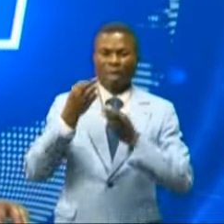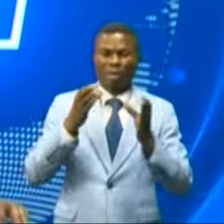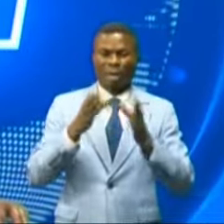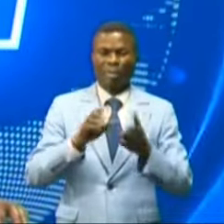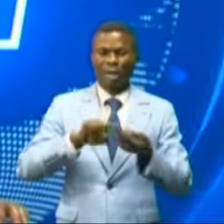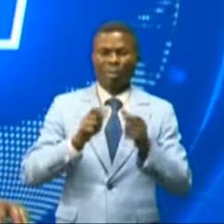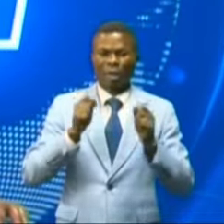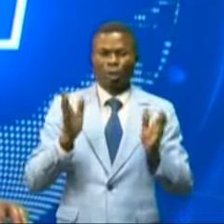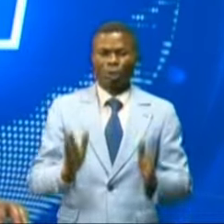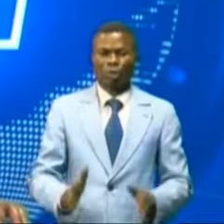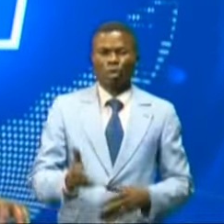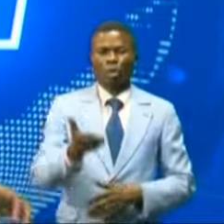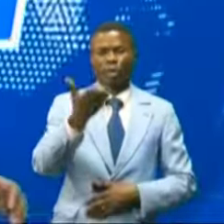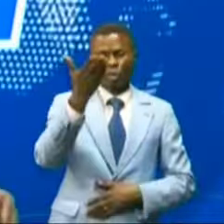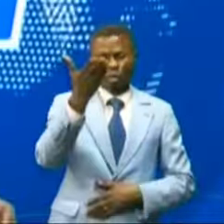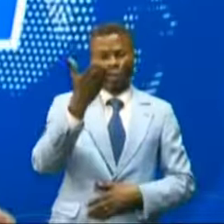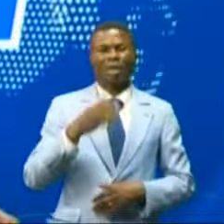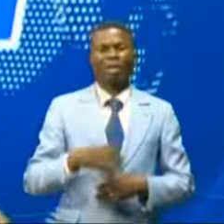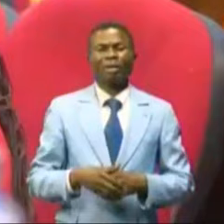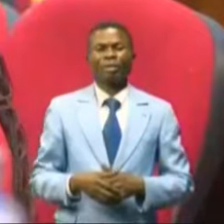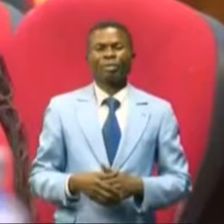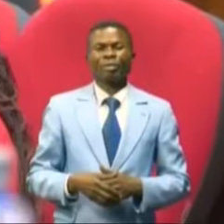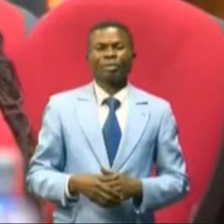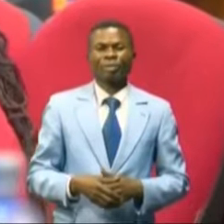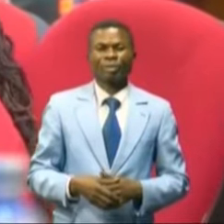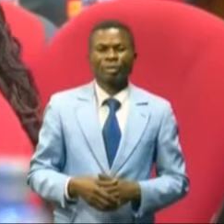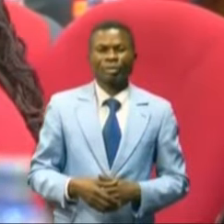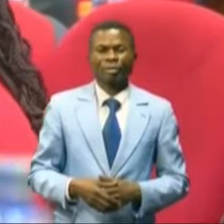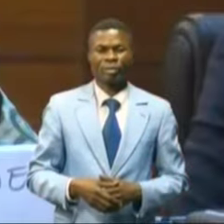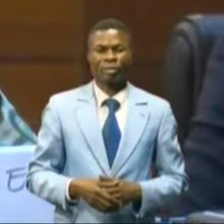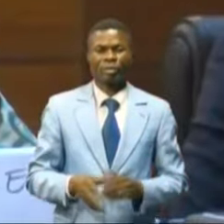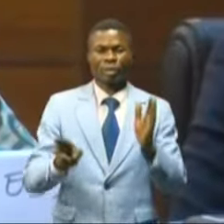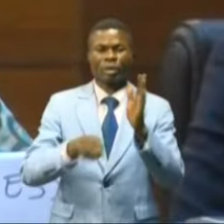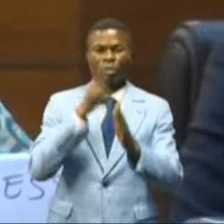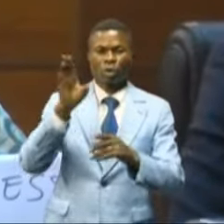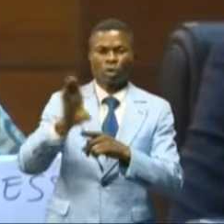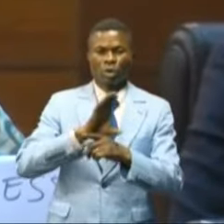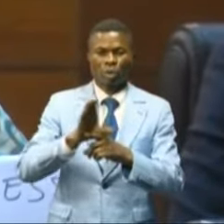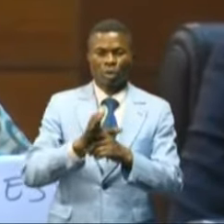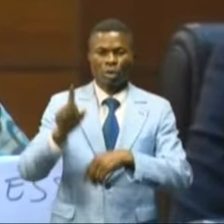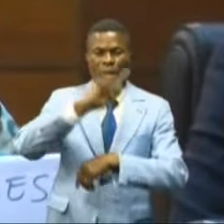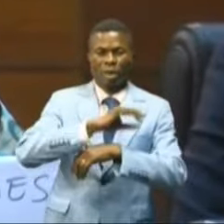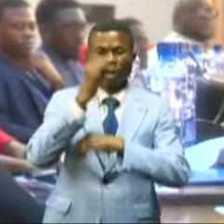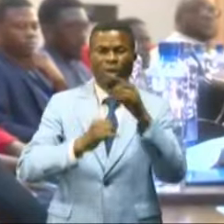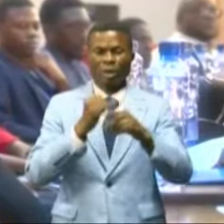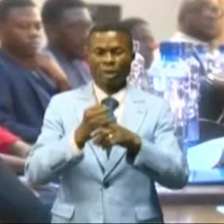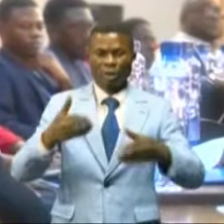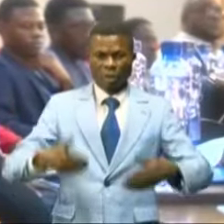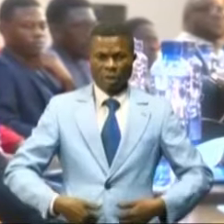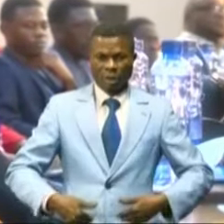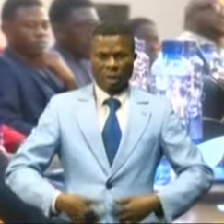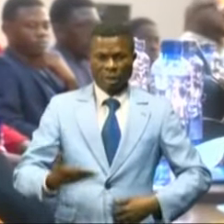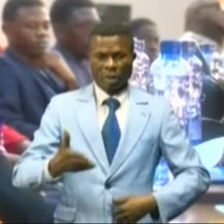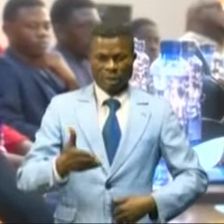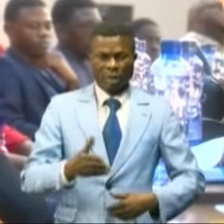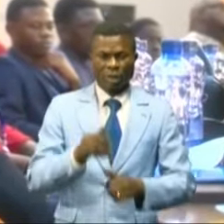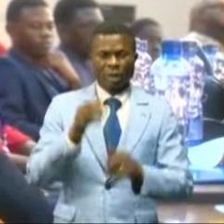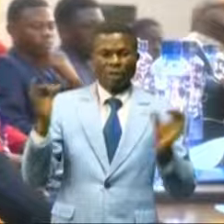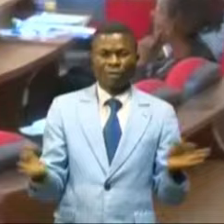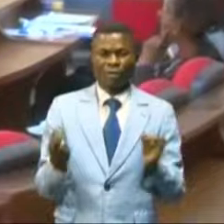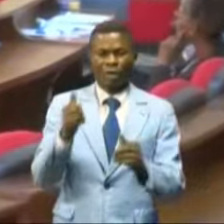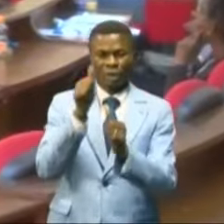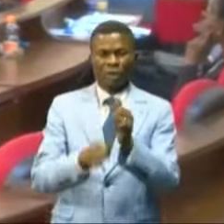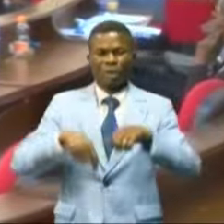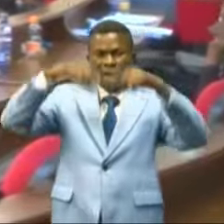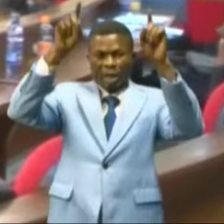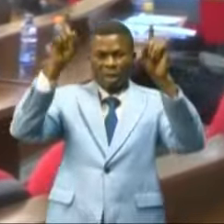Fanny Malonga, Paulette Lomba et Jean-Louis Lunga. 12 août, c'est la journée internationale de la jeunesse célébrée chaque année avec un